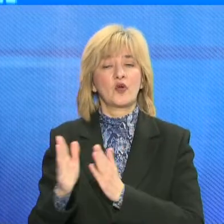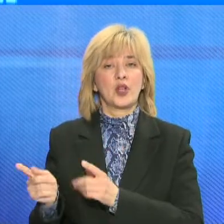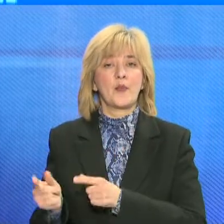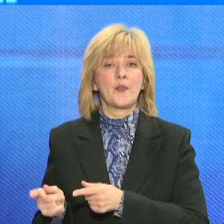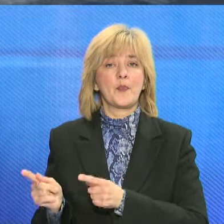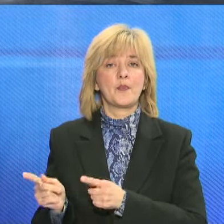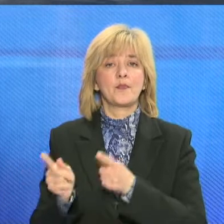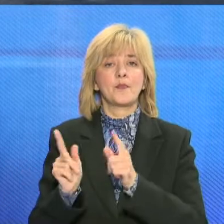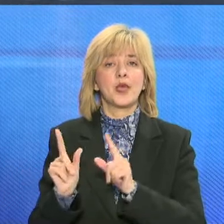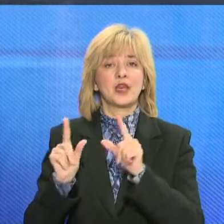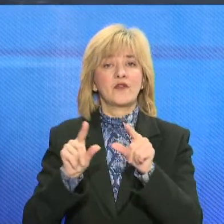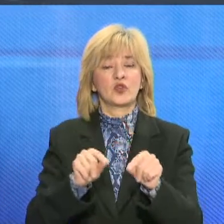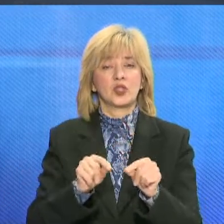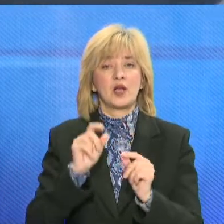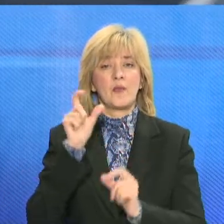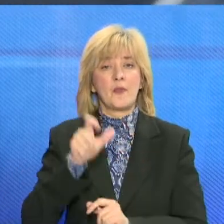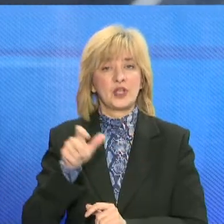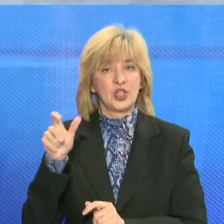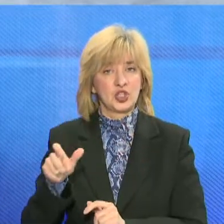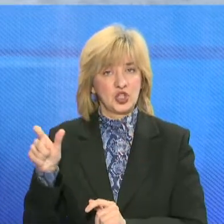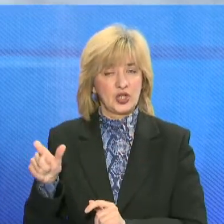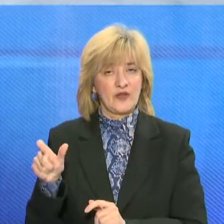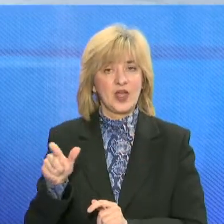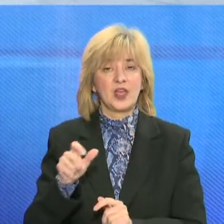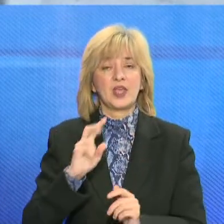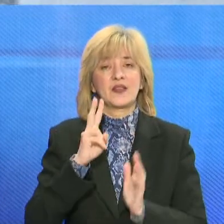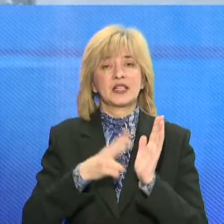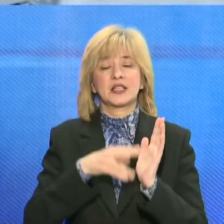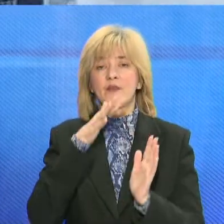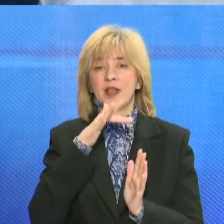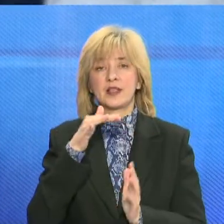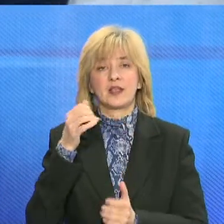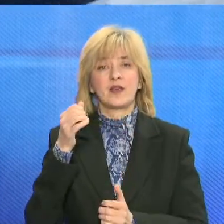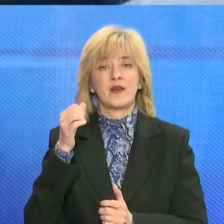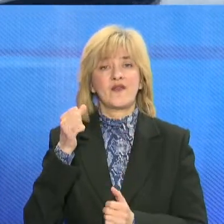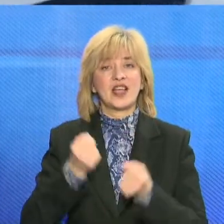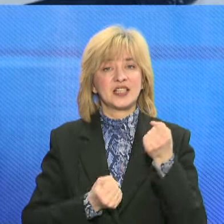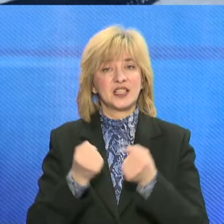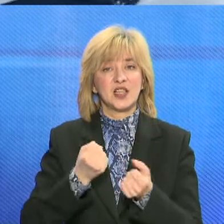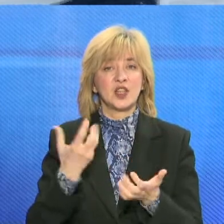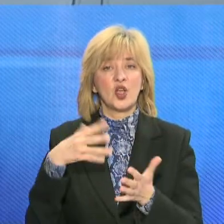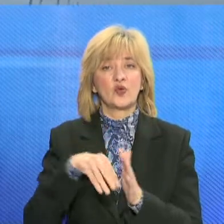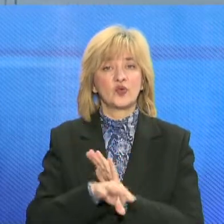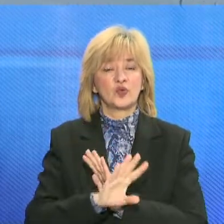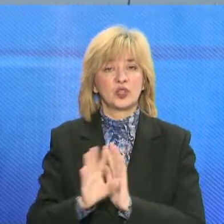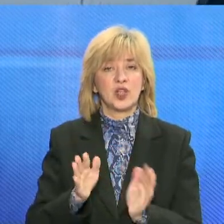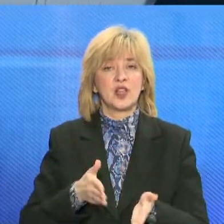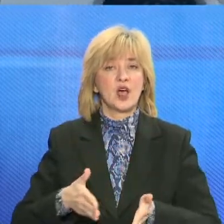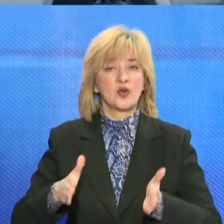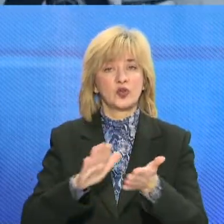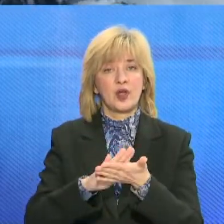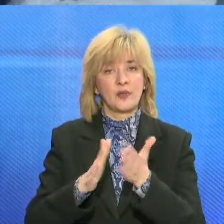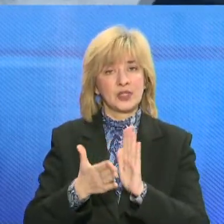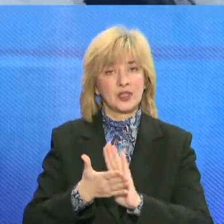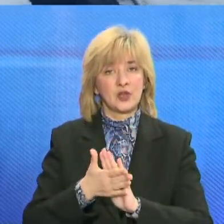Поводле попередней информации, 27-годовый водитель микроавтобуса «Мерседес» не уличил дорожные обставины и умовы надворья, что